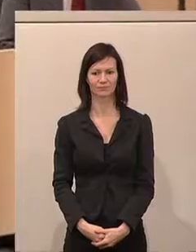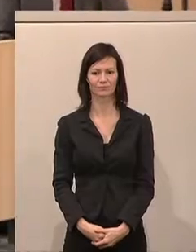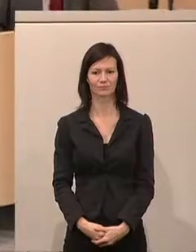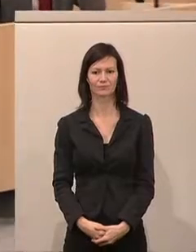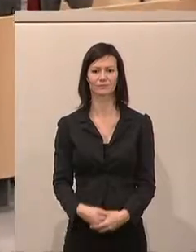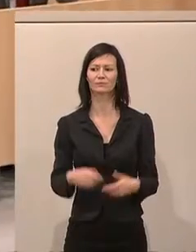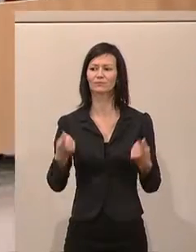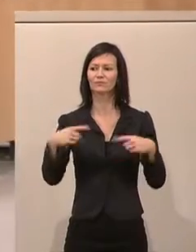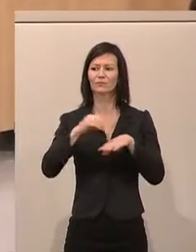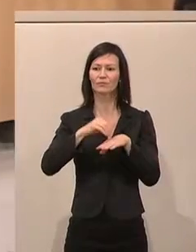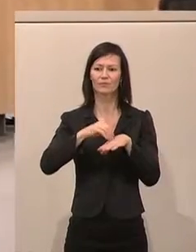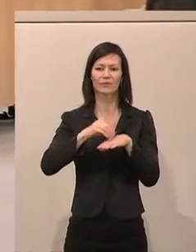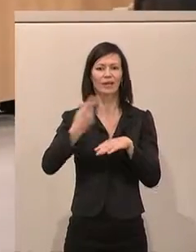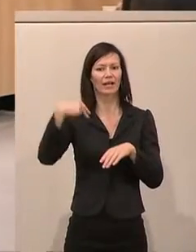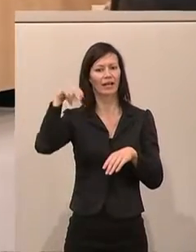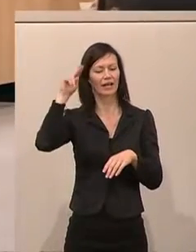Und